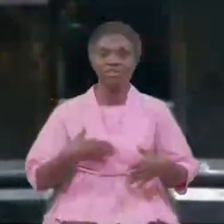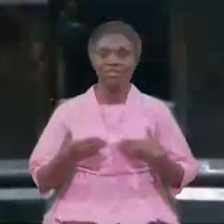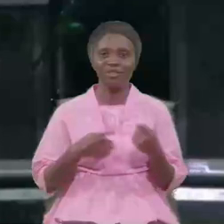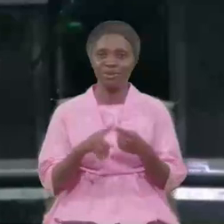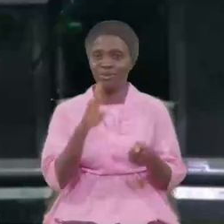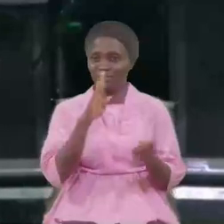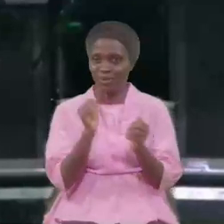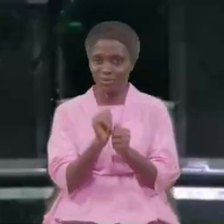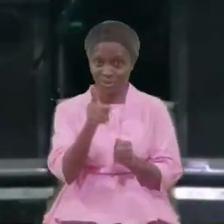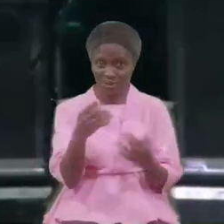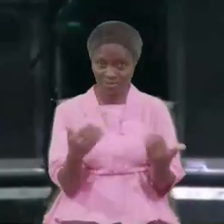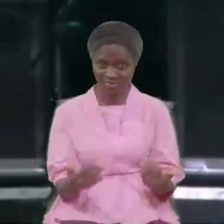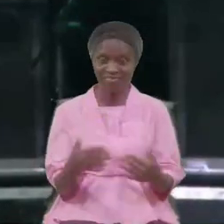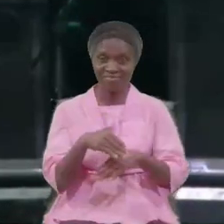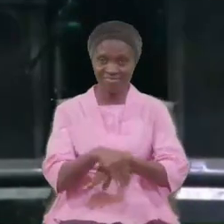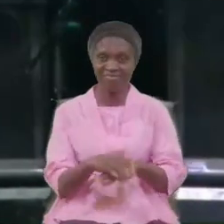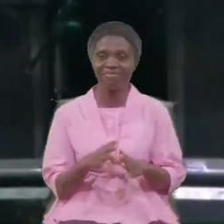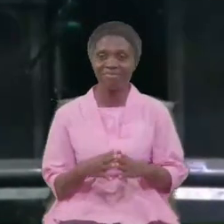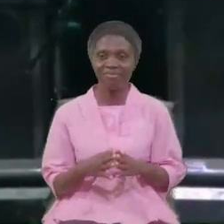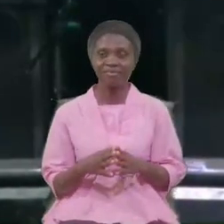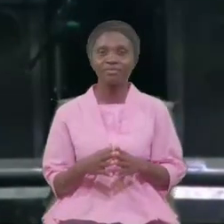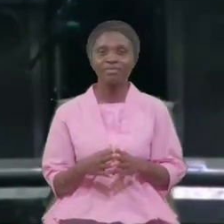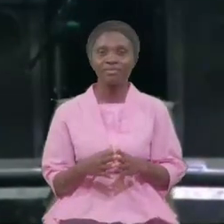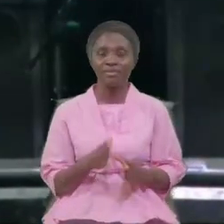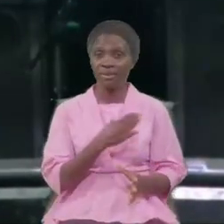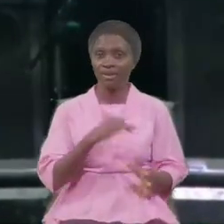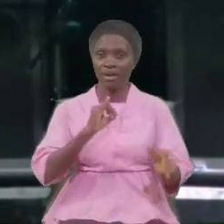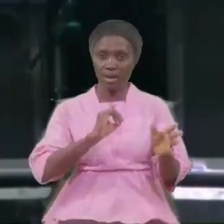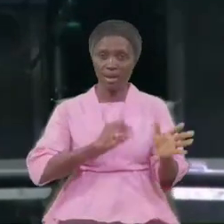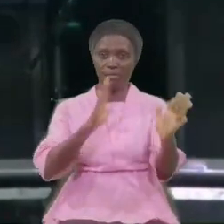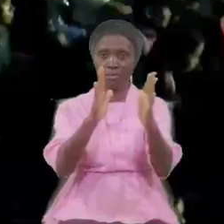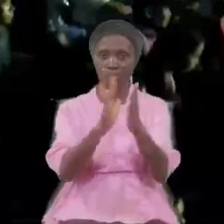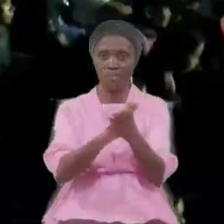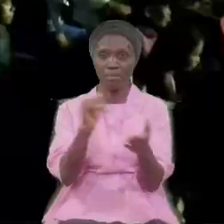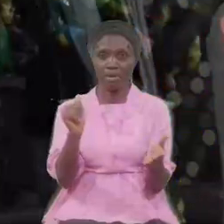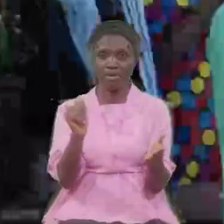C'est une joie d'être avec vous ce soir. Je crois